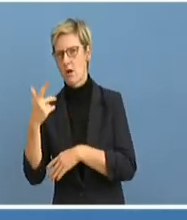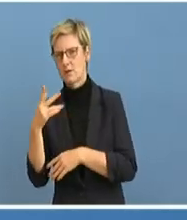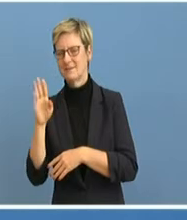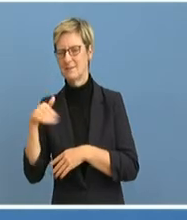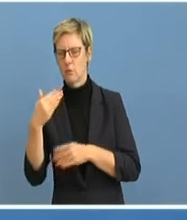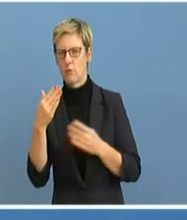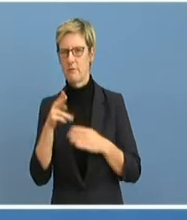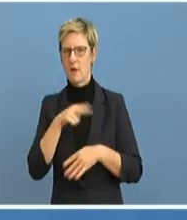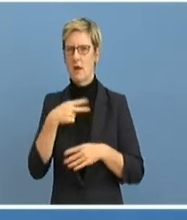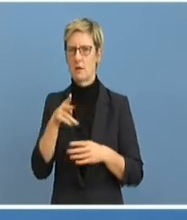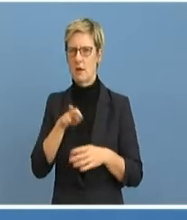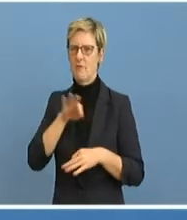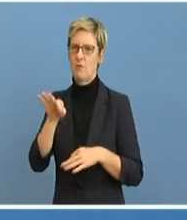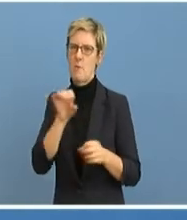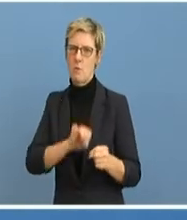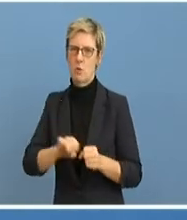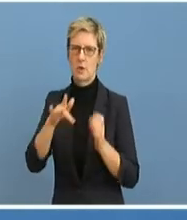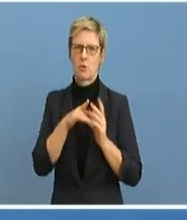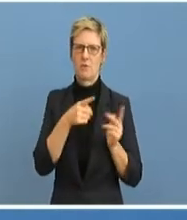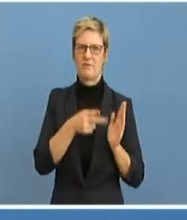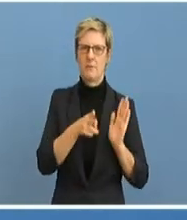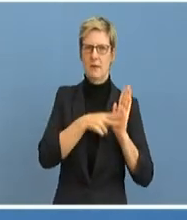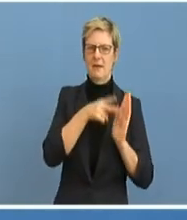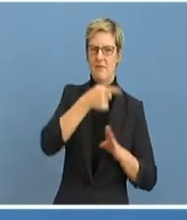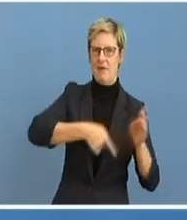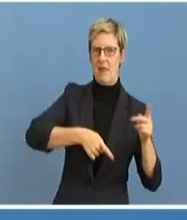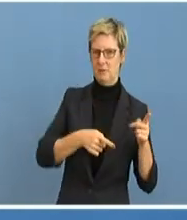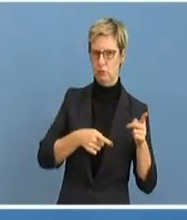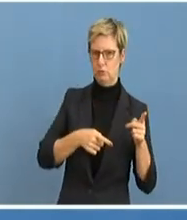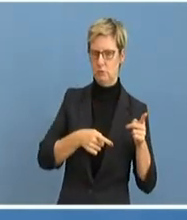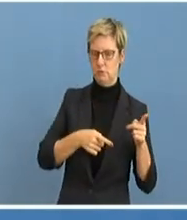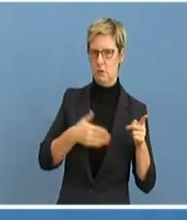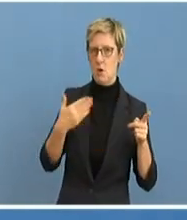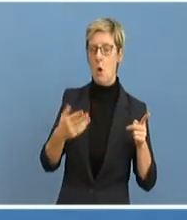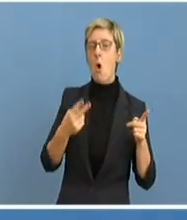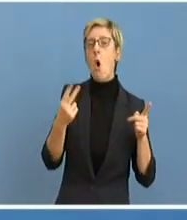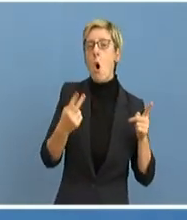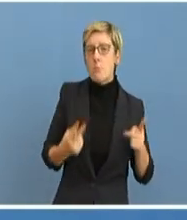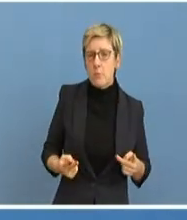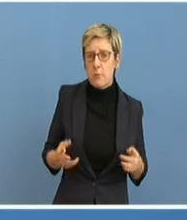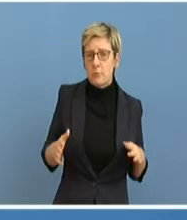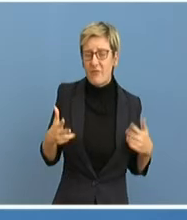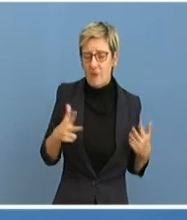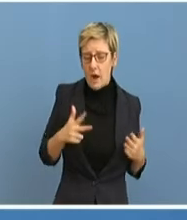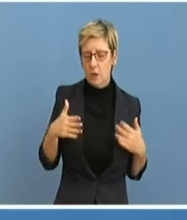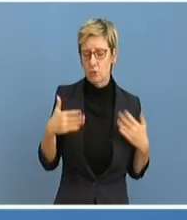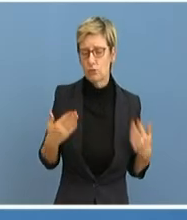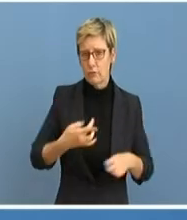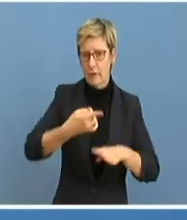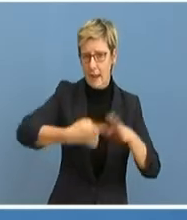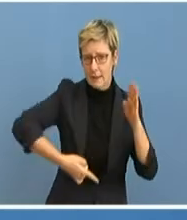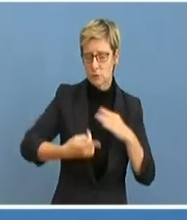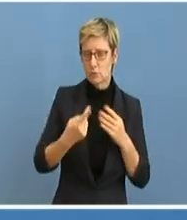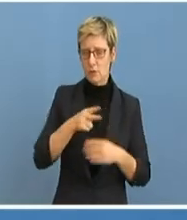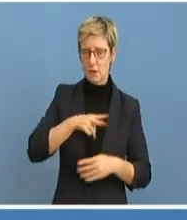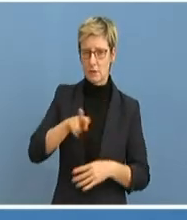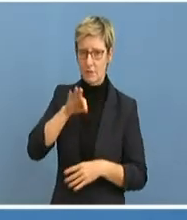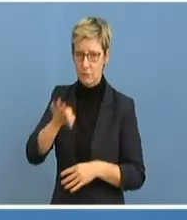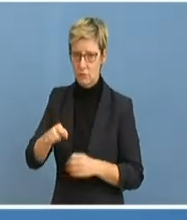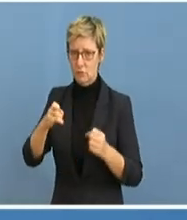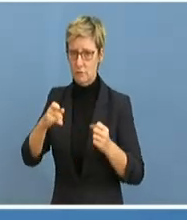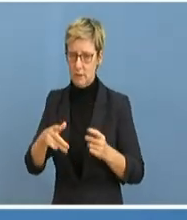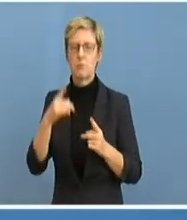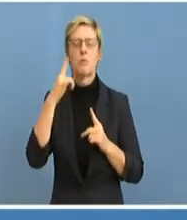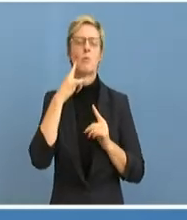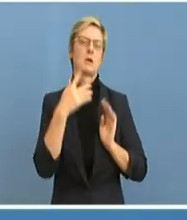Weise benachteiligt wurden. In welchem Umfang, ob das so ist, muss jetzt natürlich geprüft werden. Und im Zuge dessen wird natürlich auch geprüft,